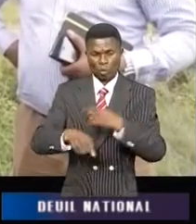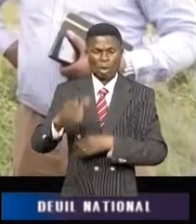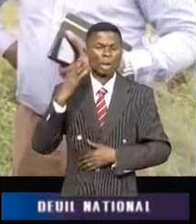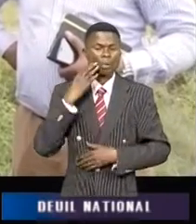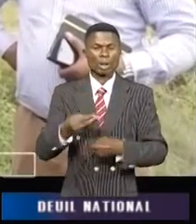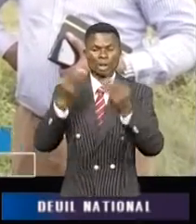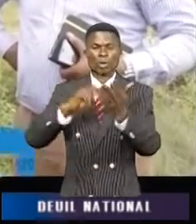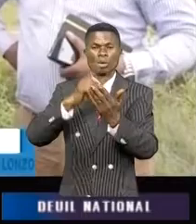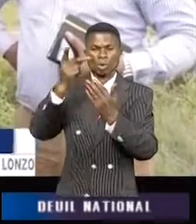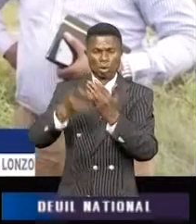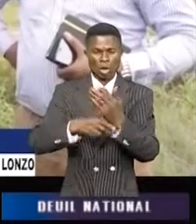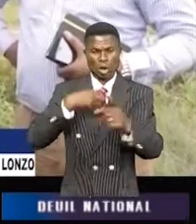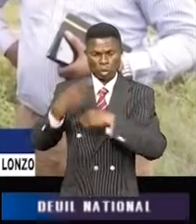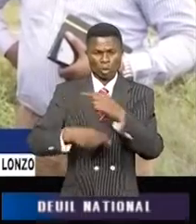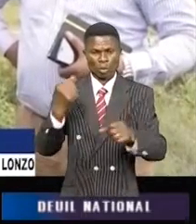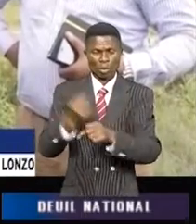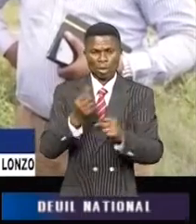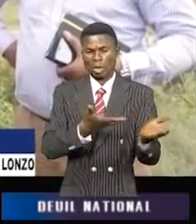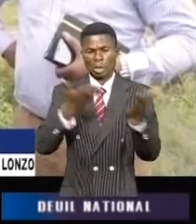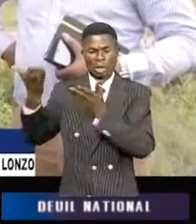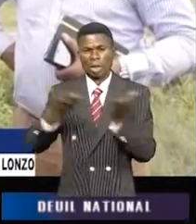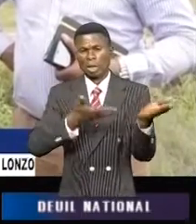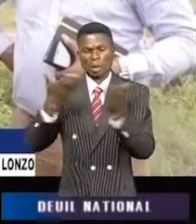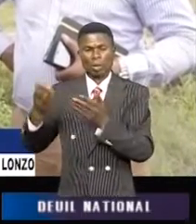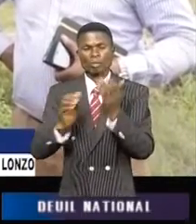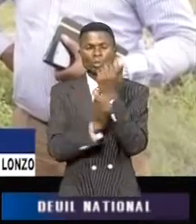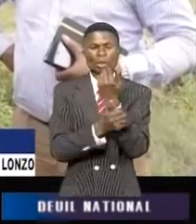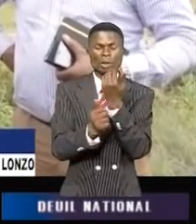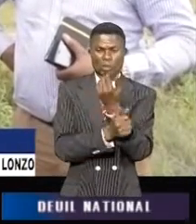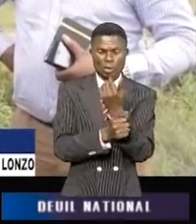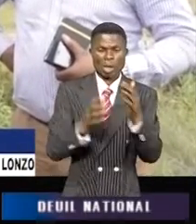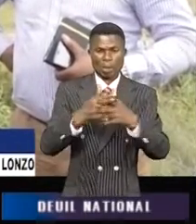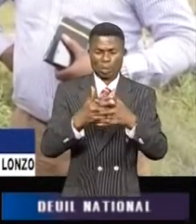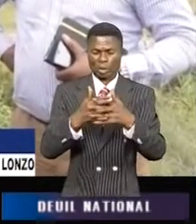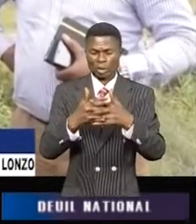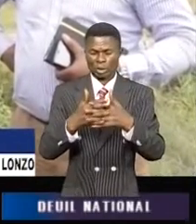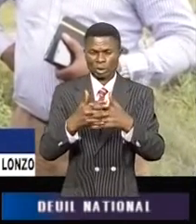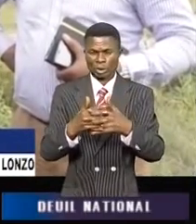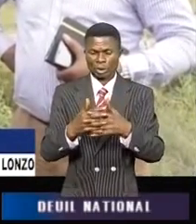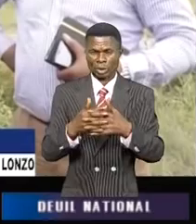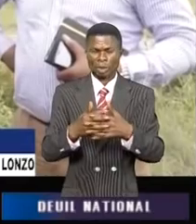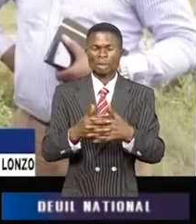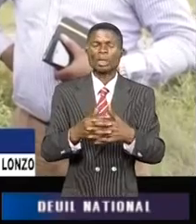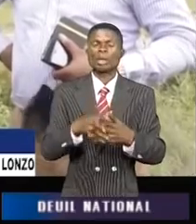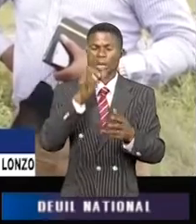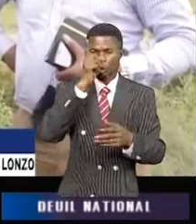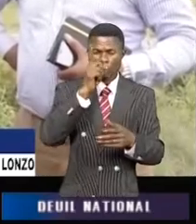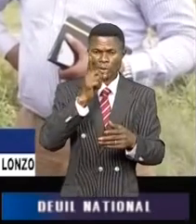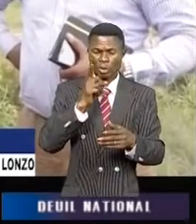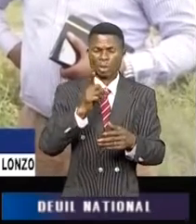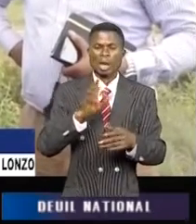un planning pour commencer l'évacuation de nos engins en premier lieu. Et puis